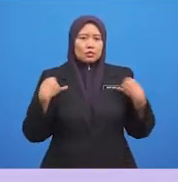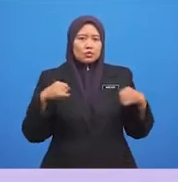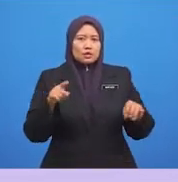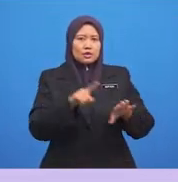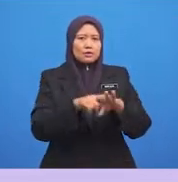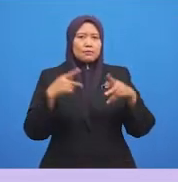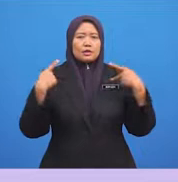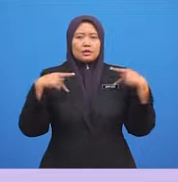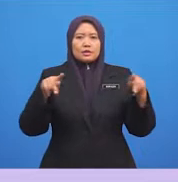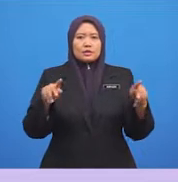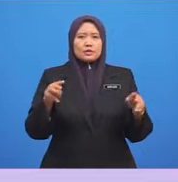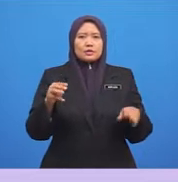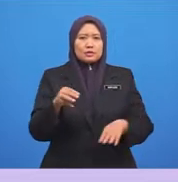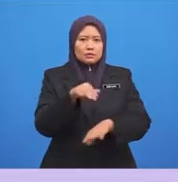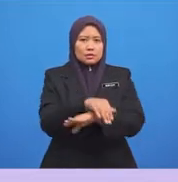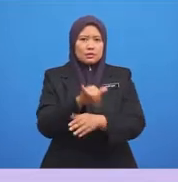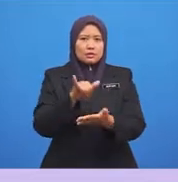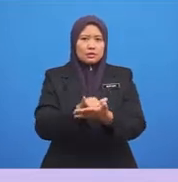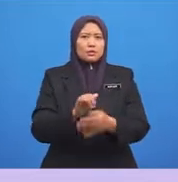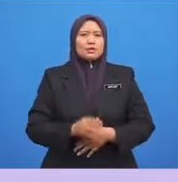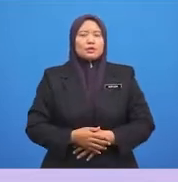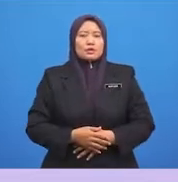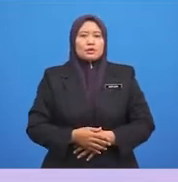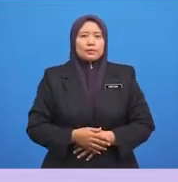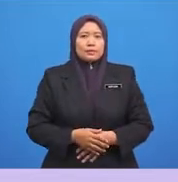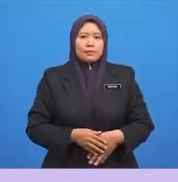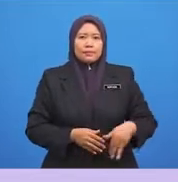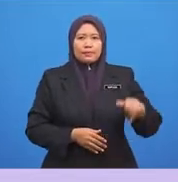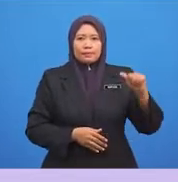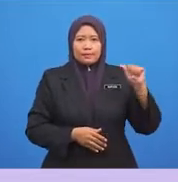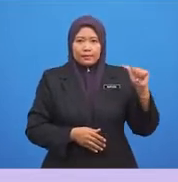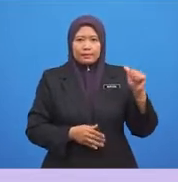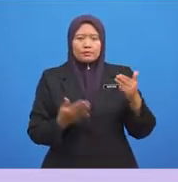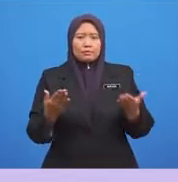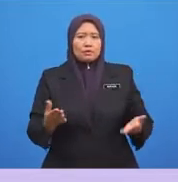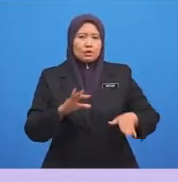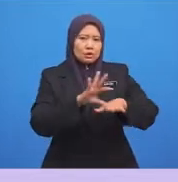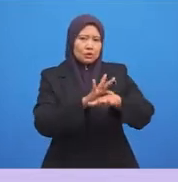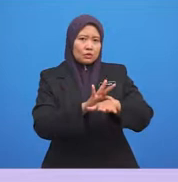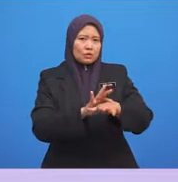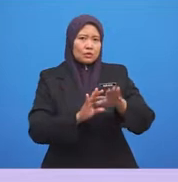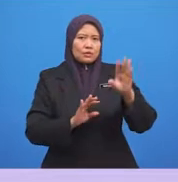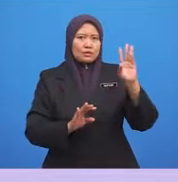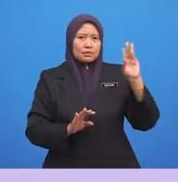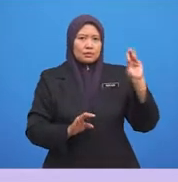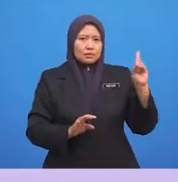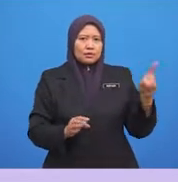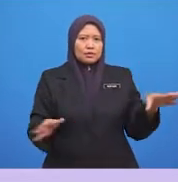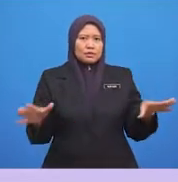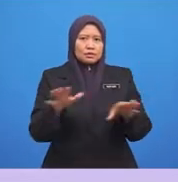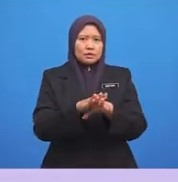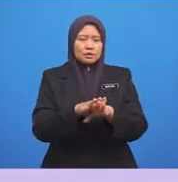tulang. B, serkap jarang. C, dalam tangan. D, rambang mata.